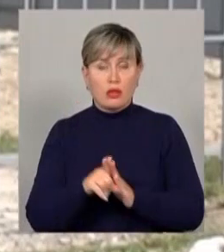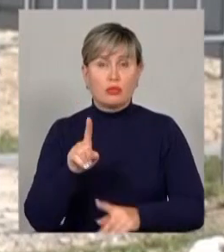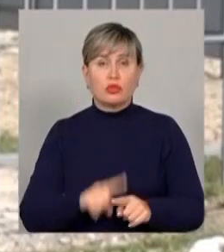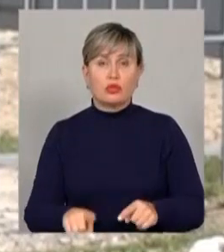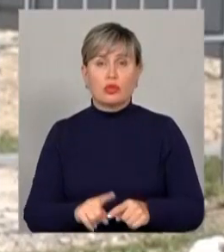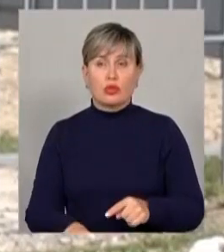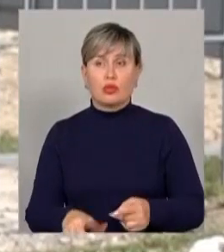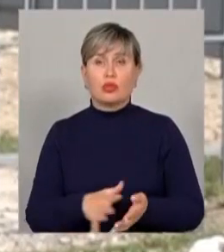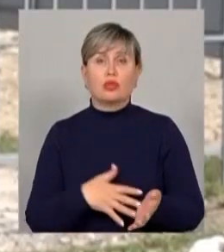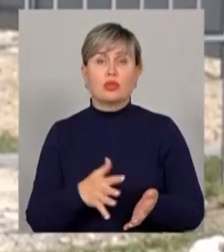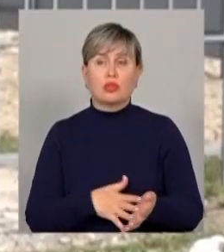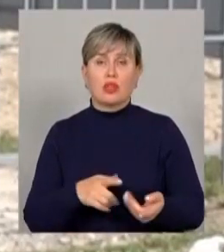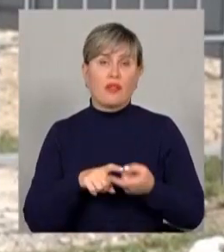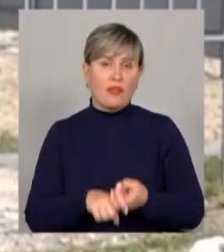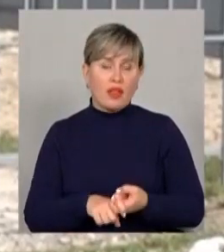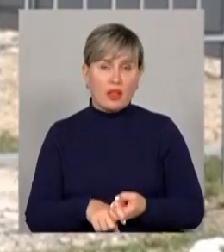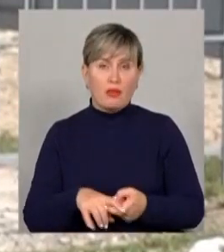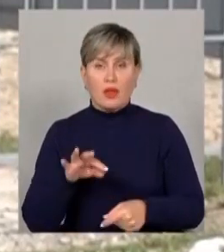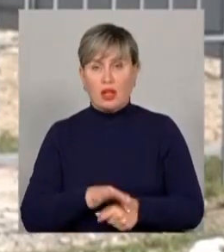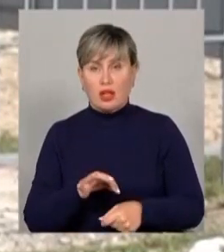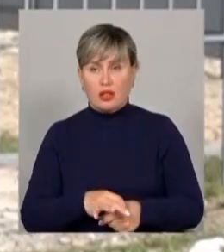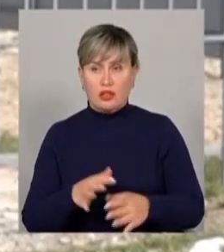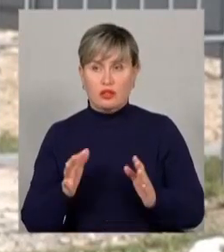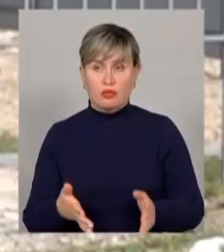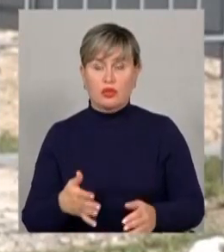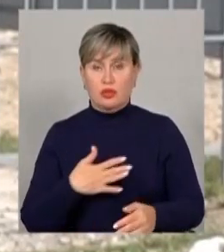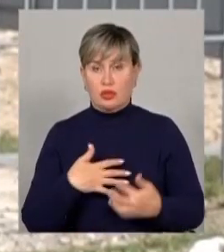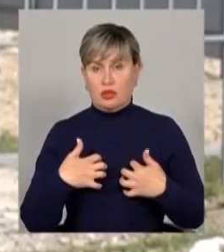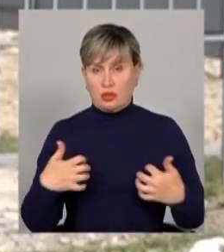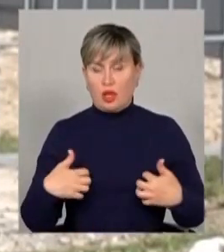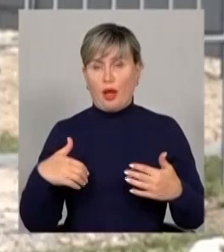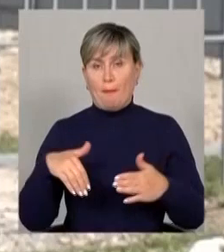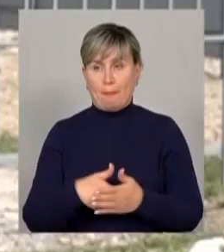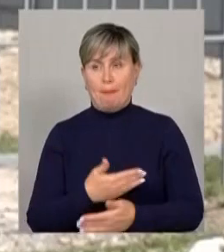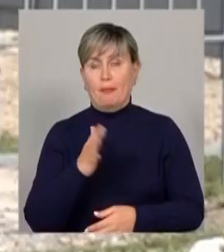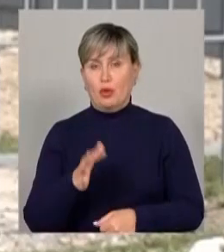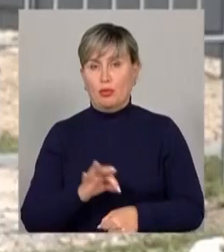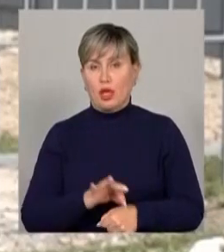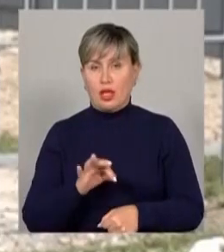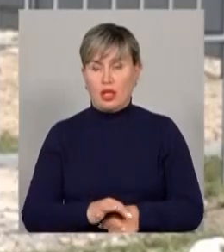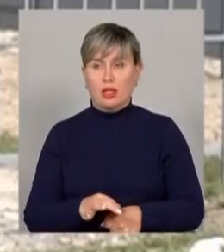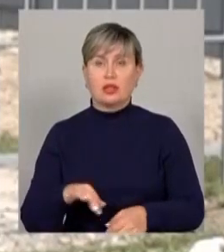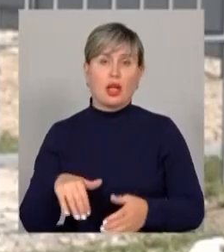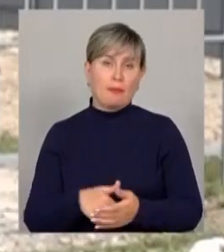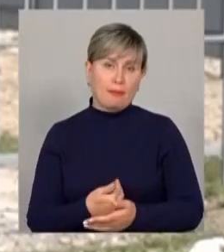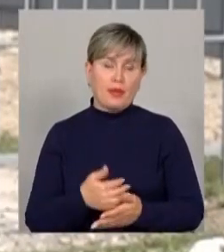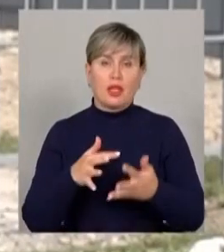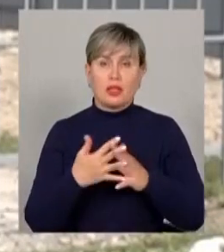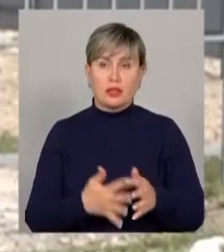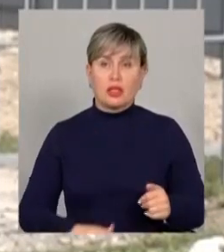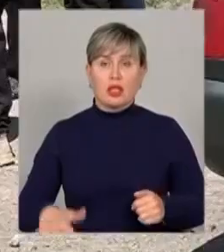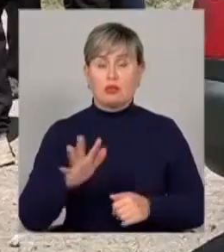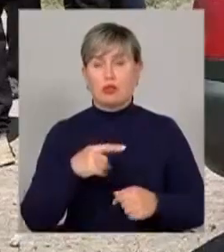и инфекция, вот эти болезни, и наши скоты опять же будут болеть. Опять же сельский округ